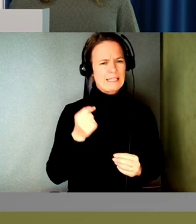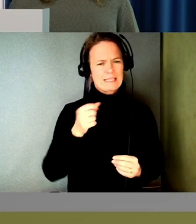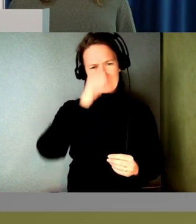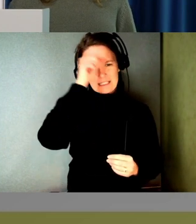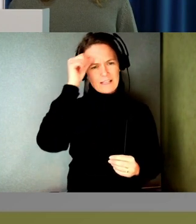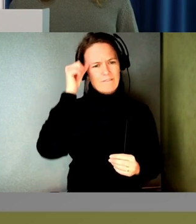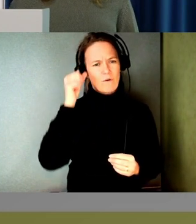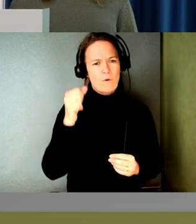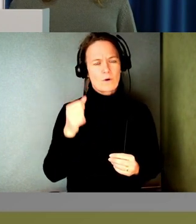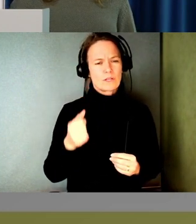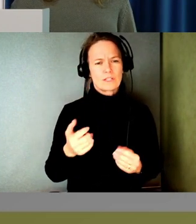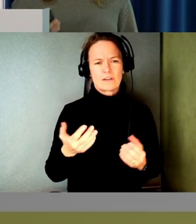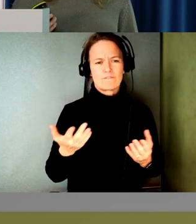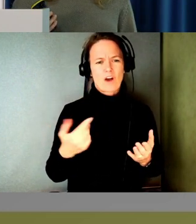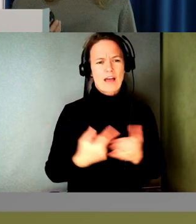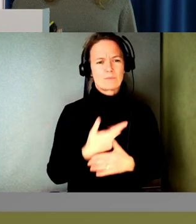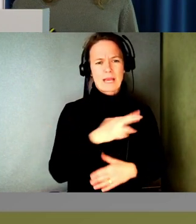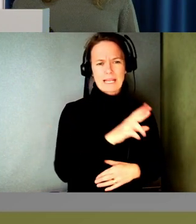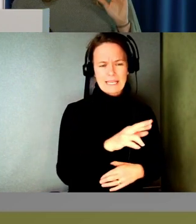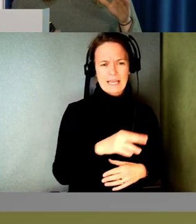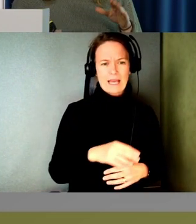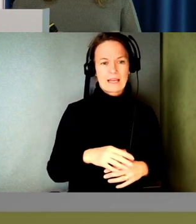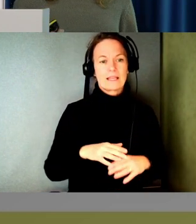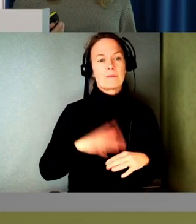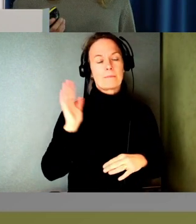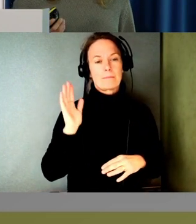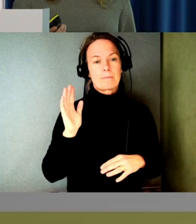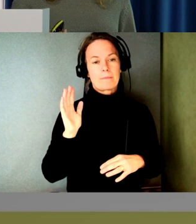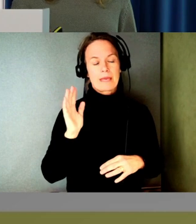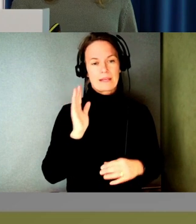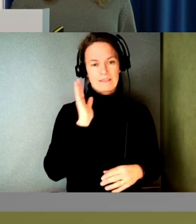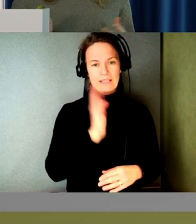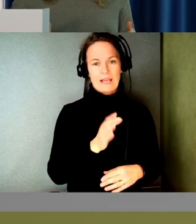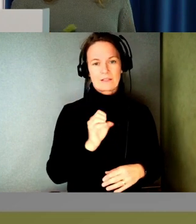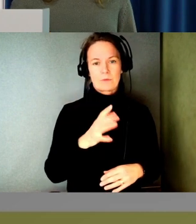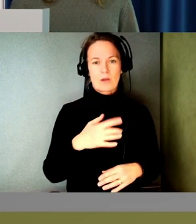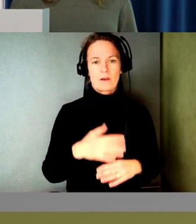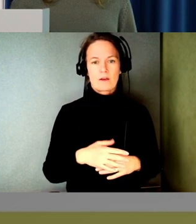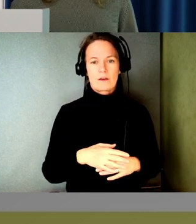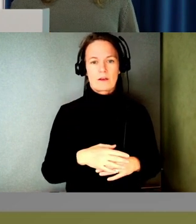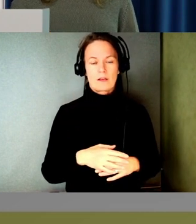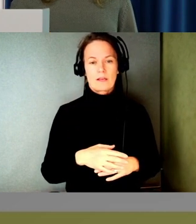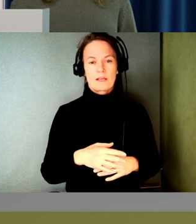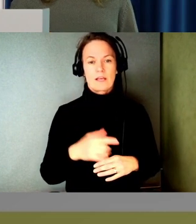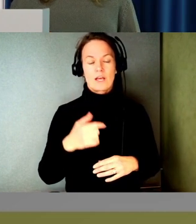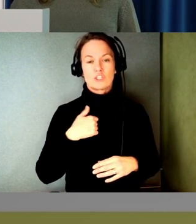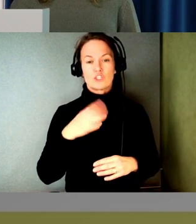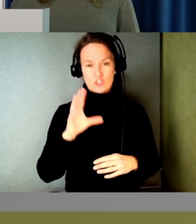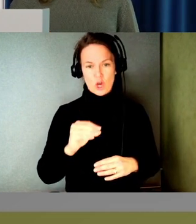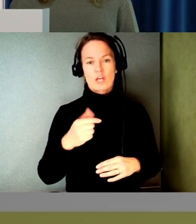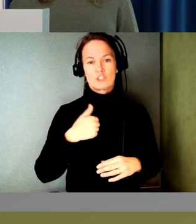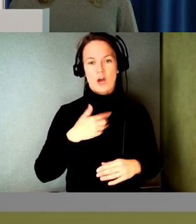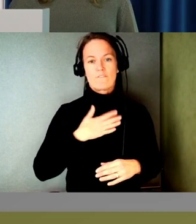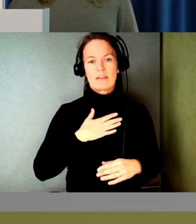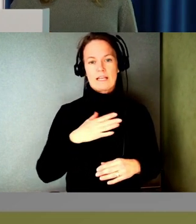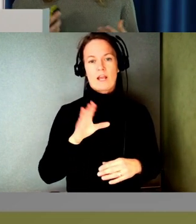säga vad som egentligen händer när jag klickar i utan det är betydligt mer rakt på sak om det står i den här formen Ja jag vill ta